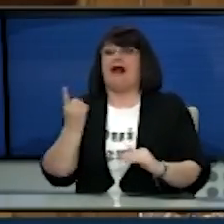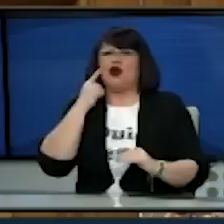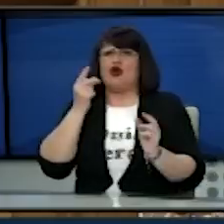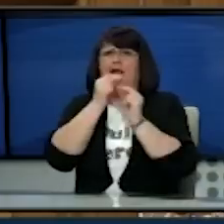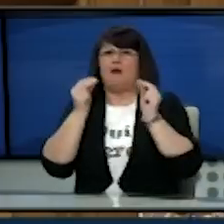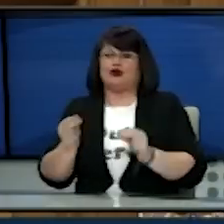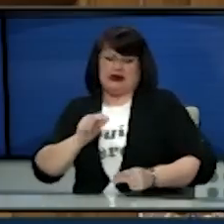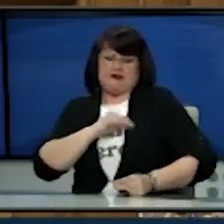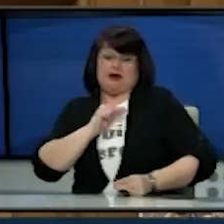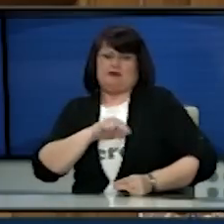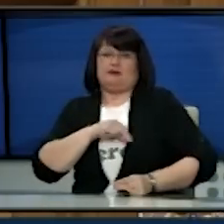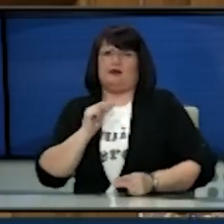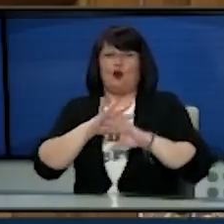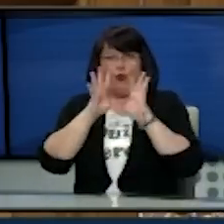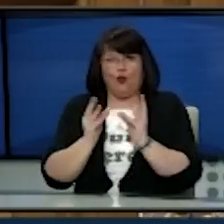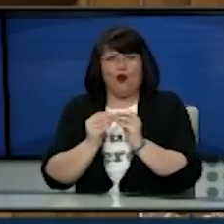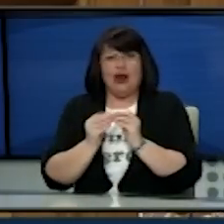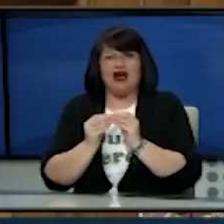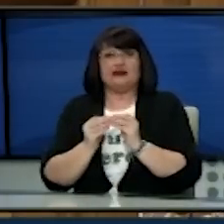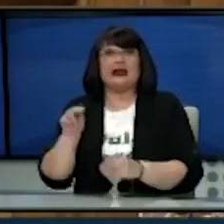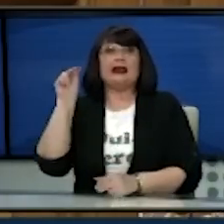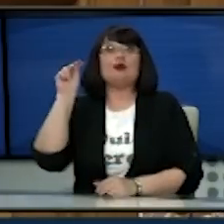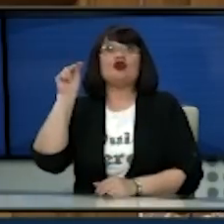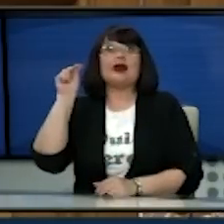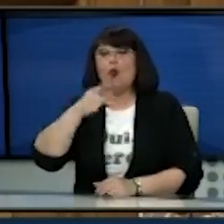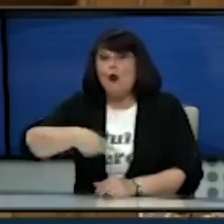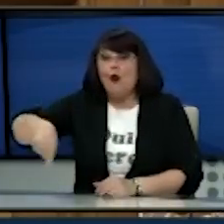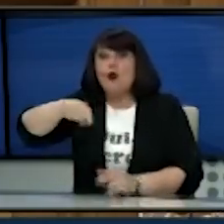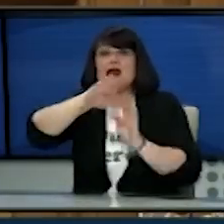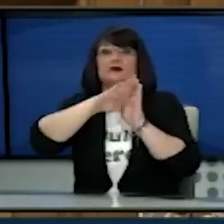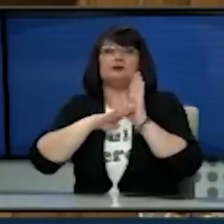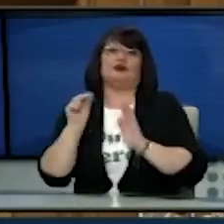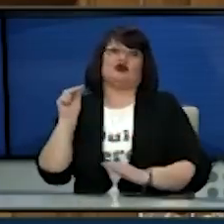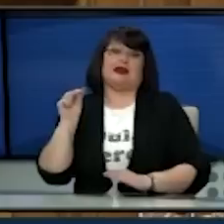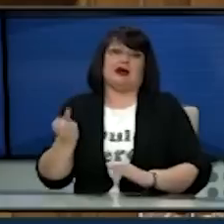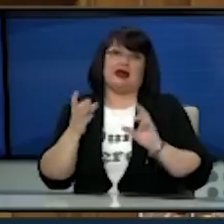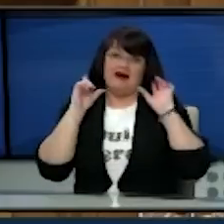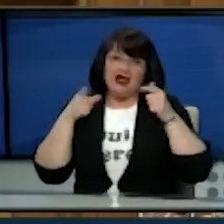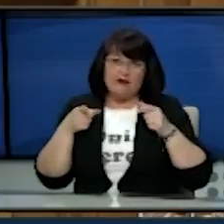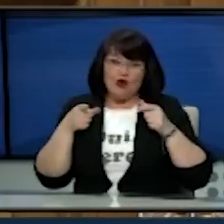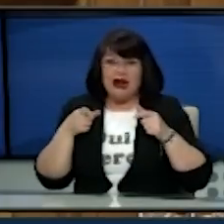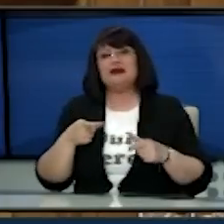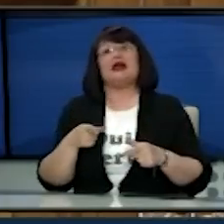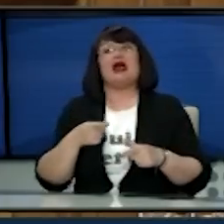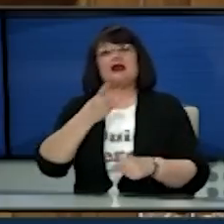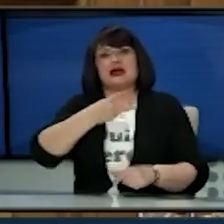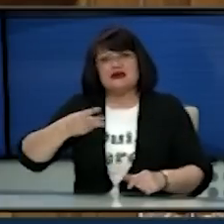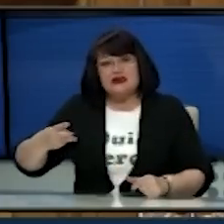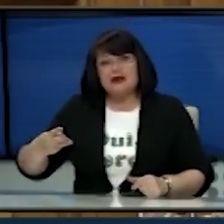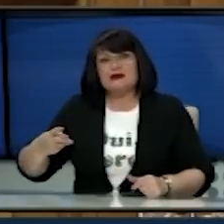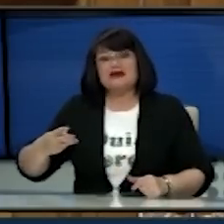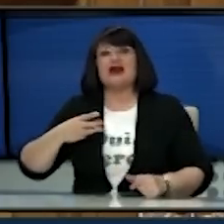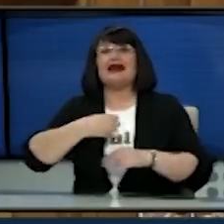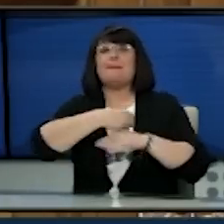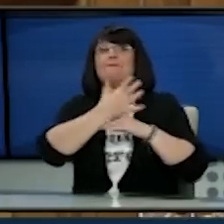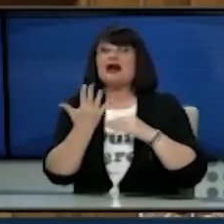μπορούν να καταλάβουν πως όλα αυτά είστε δεσμευμένοι όλοι σας. Και εσείς της Νέας Δημοκρατίας και εσείς του ΣΥΡΙΖΑ και